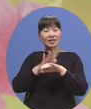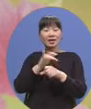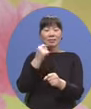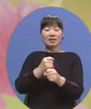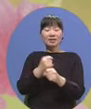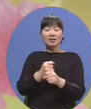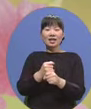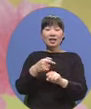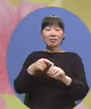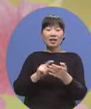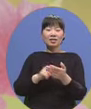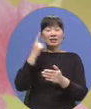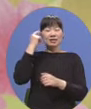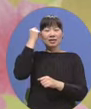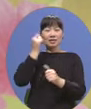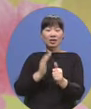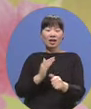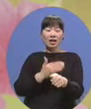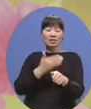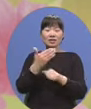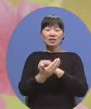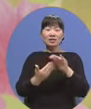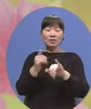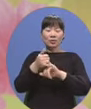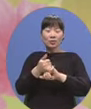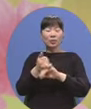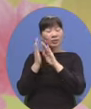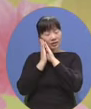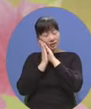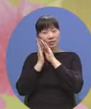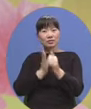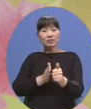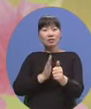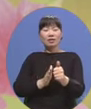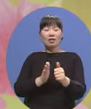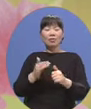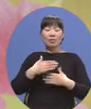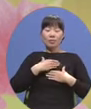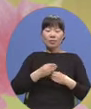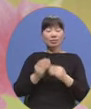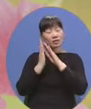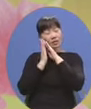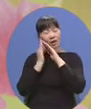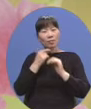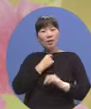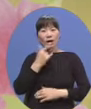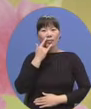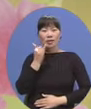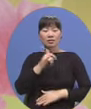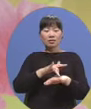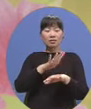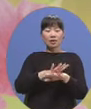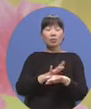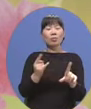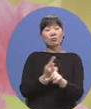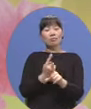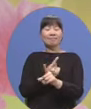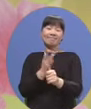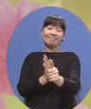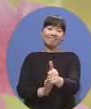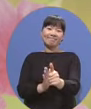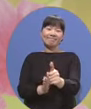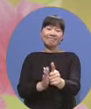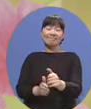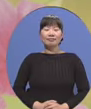꼭 두시고요. 9시 전에는 아이 꼭 재워야 한다. 그리고 아이가 좀 편안하게 자려면 엄마 아빠의 습관도 좀 바꿔야겠다.